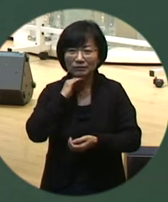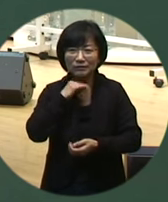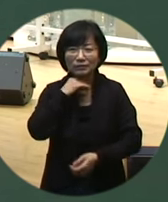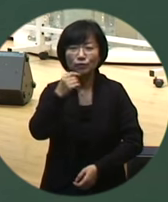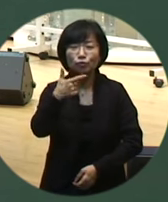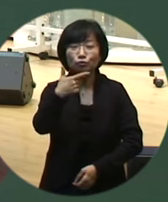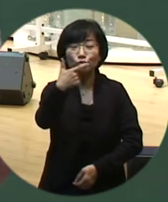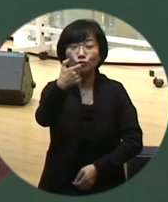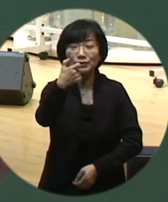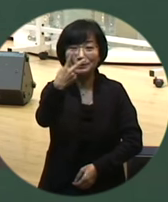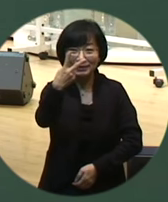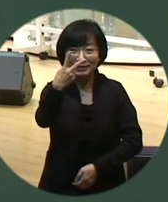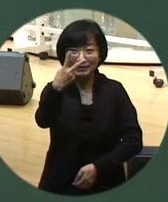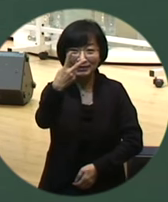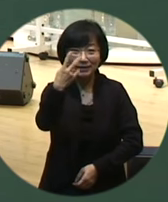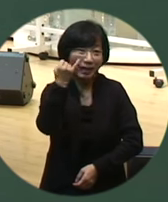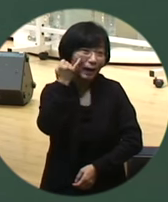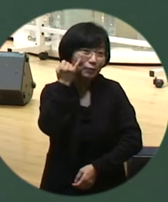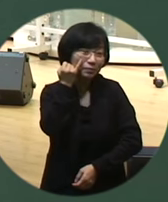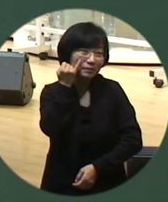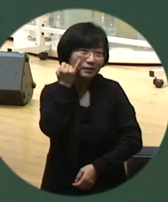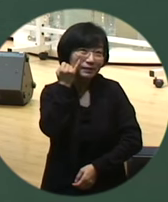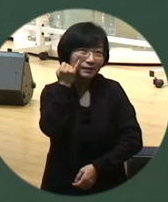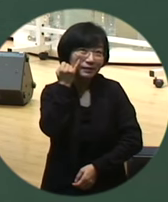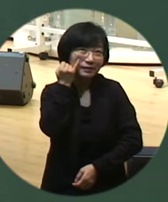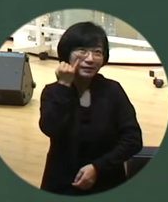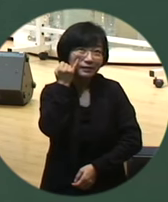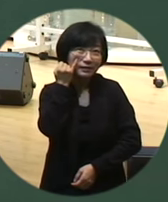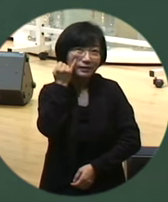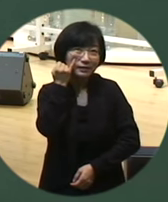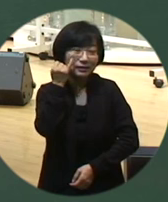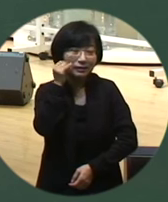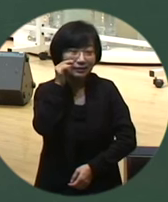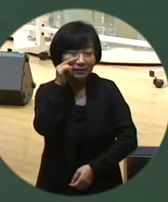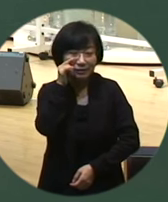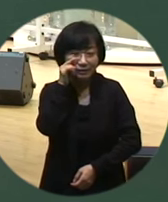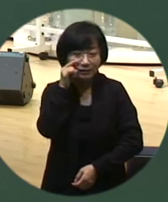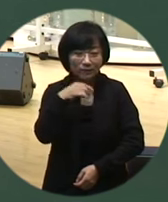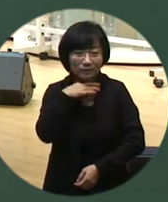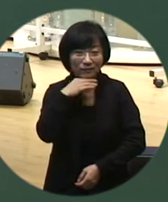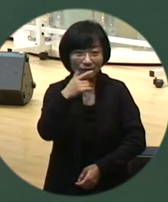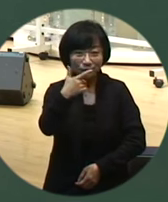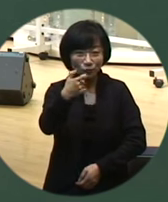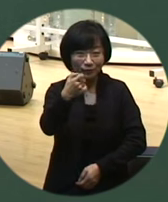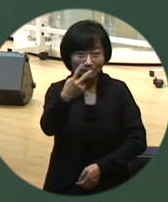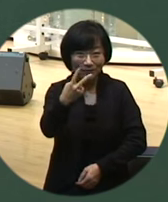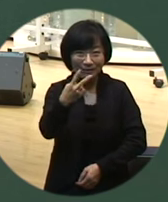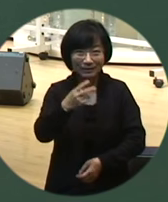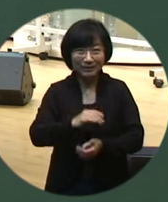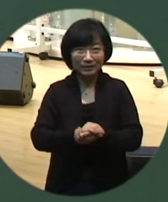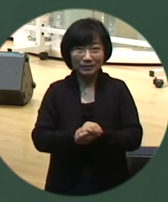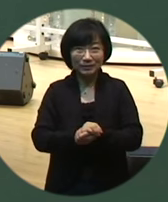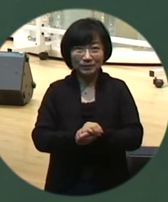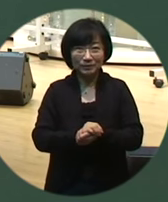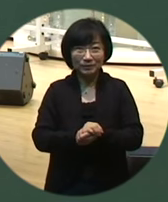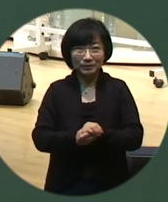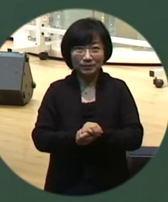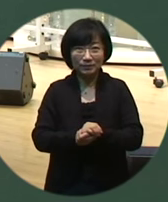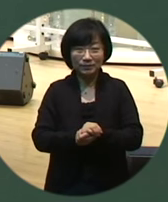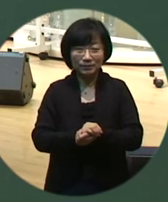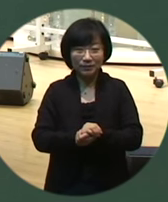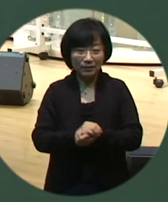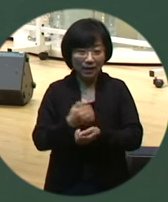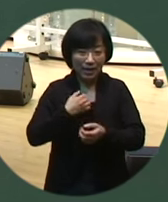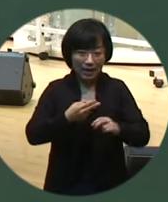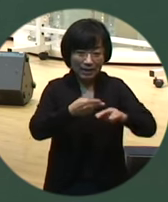Now there's a lady about 62 years old. 집밥, 집 식당에 손님들이 오는 것이 아니라 그 집에서